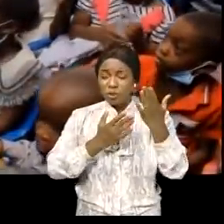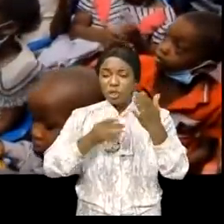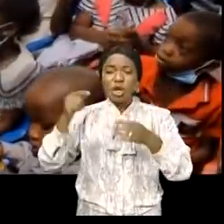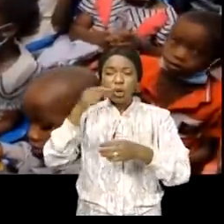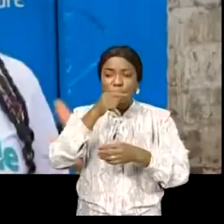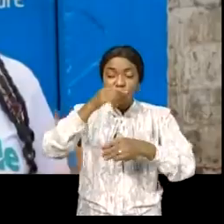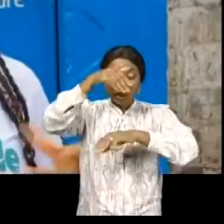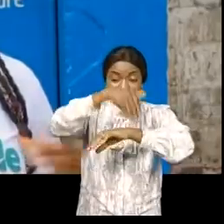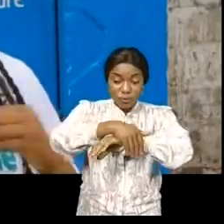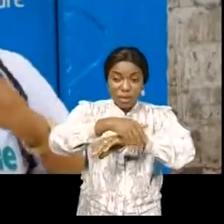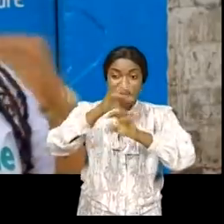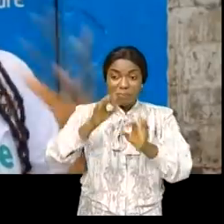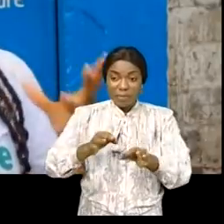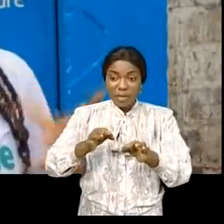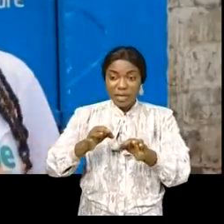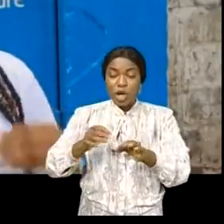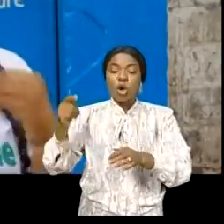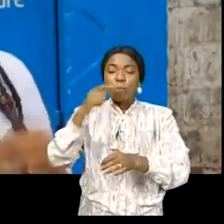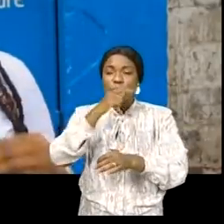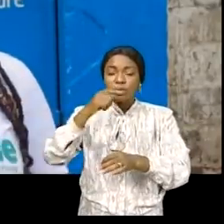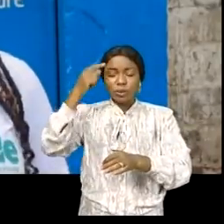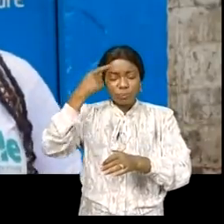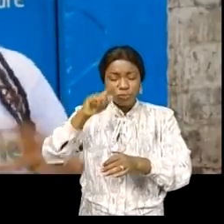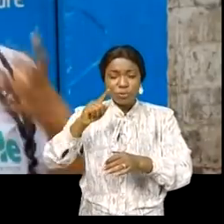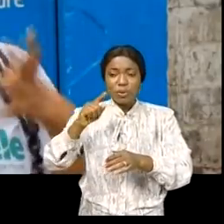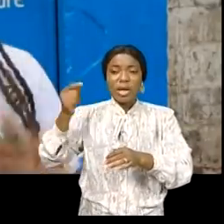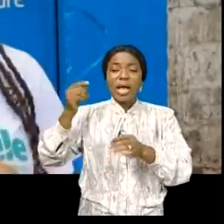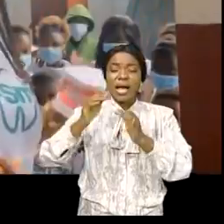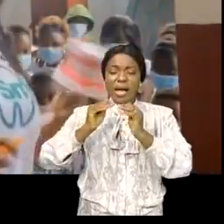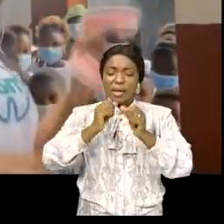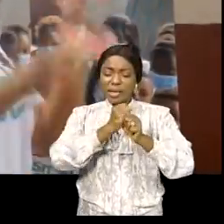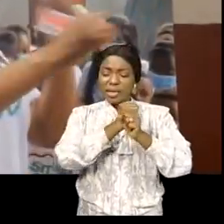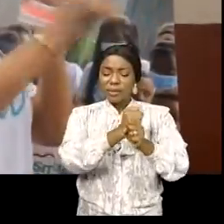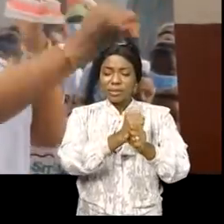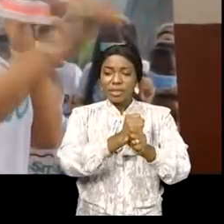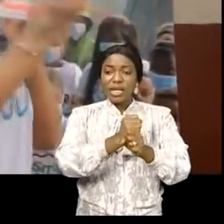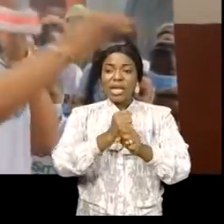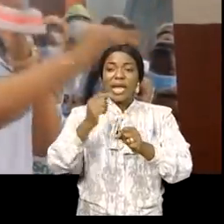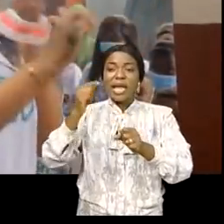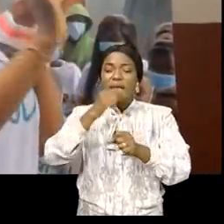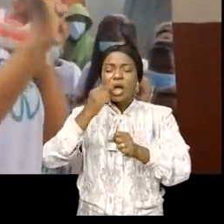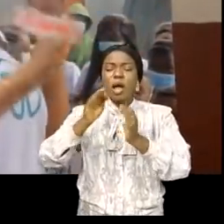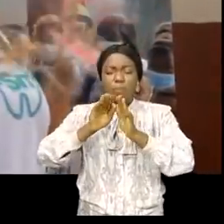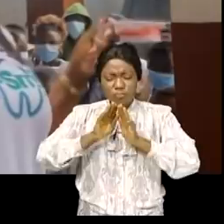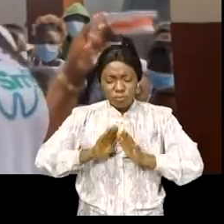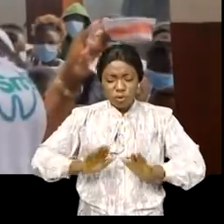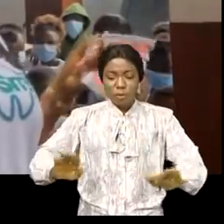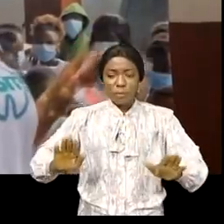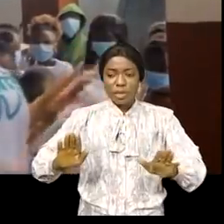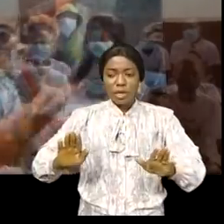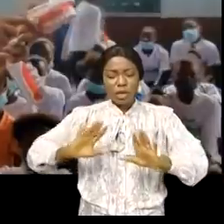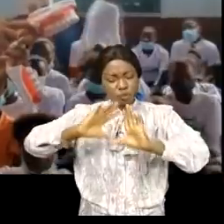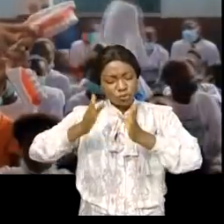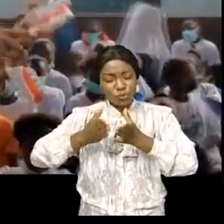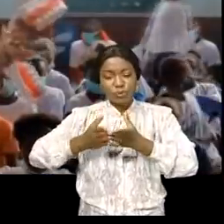on brosse les dents pour garder les dents propres. On ne brosse pas les dents pour commencer la journée. Ce qui veut dire, durant toute la journée, quand on prend le